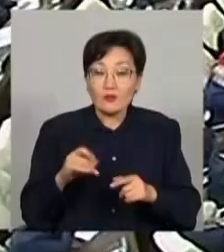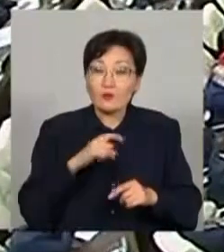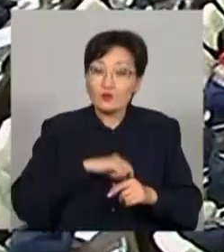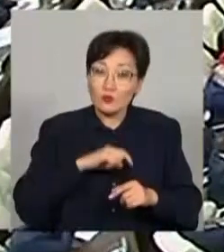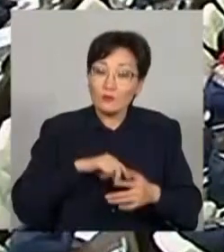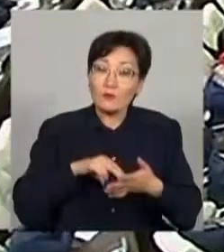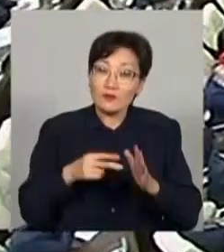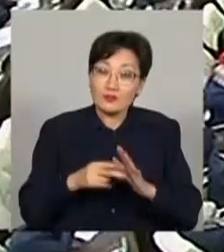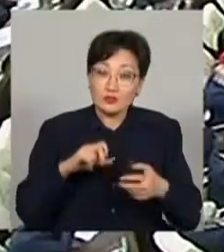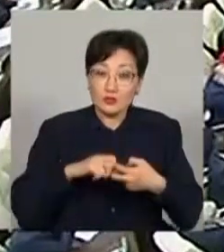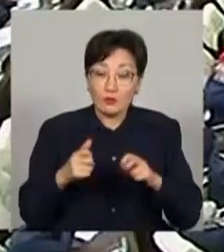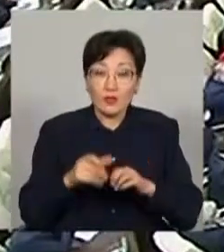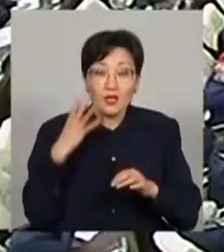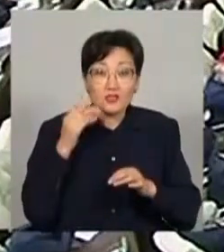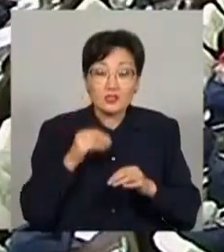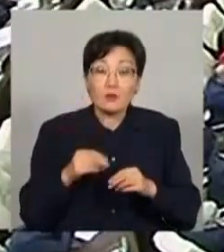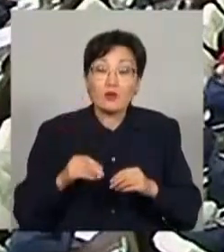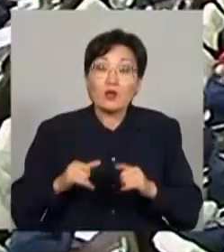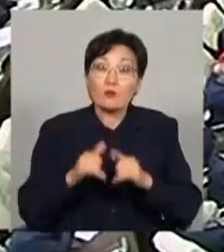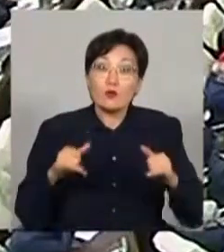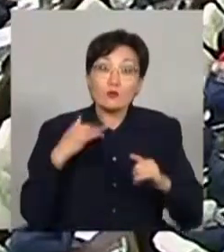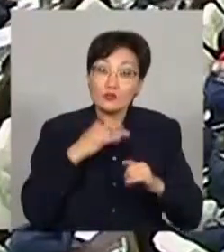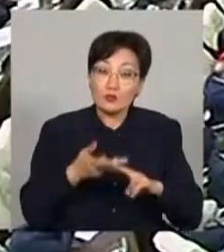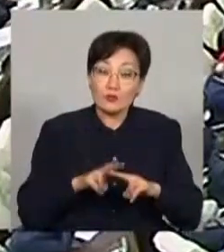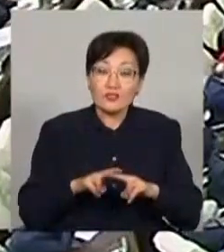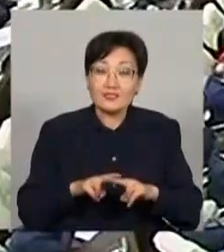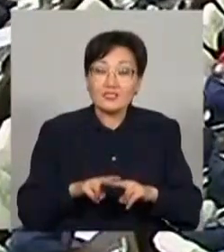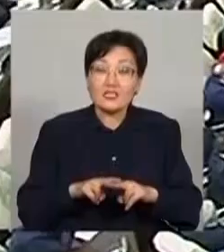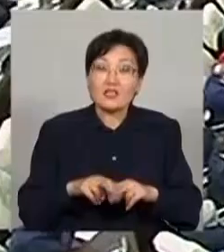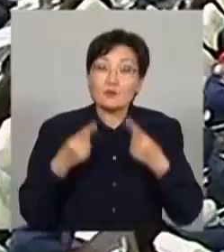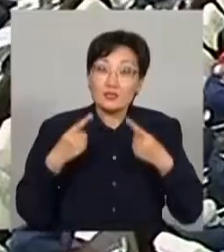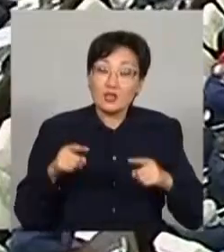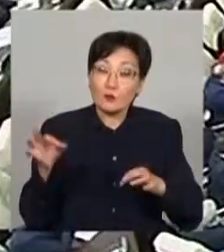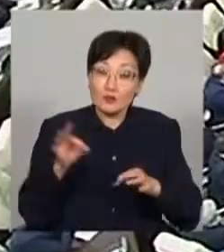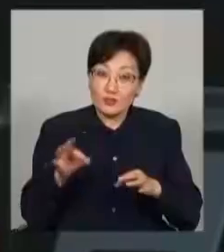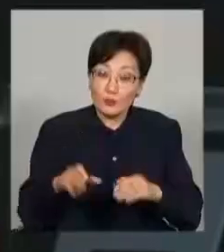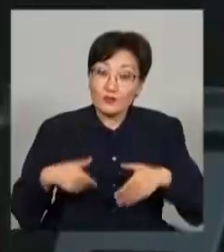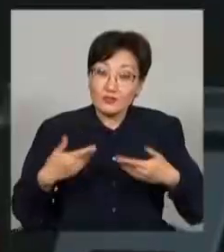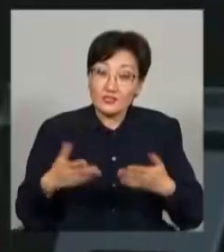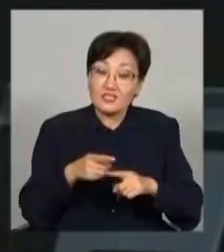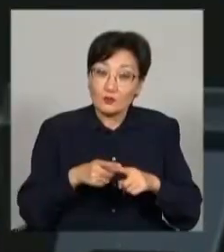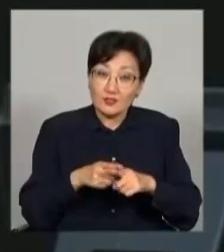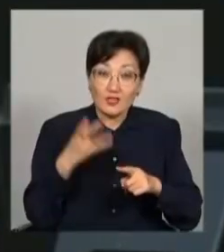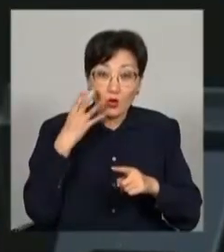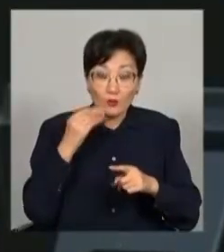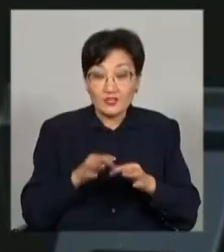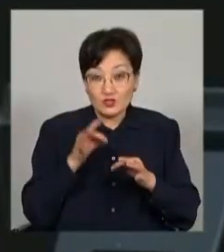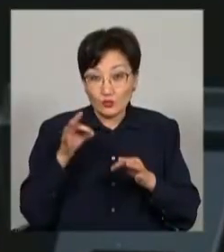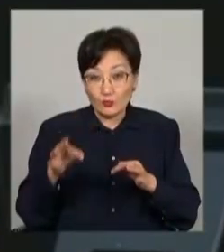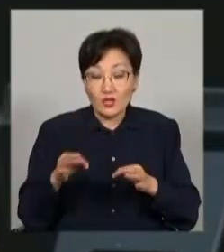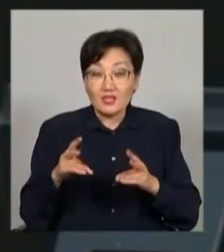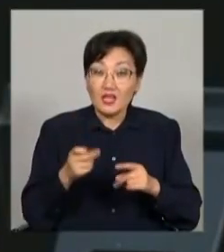духовном плане проблем с алматинской агломерации много учитывая эти и другие моменты предлагаю разделить алматинскую область